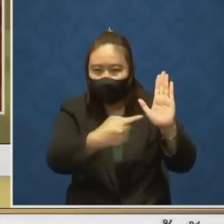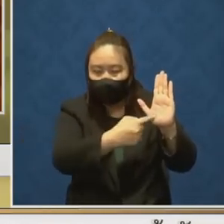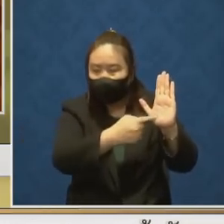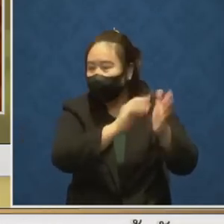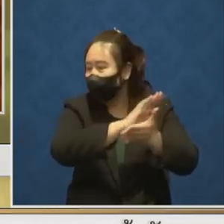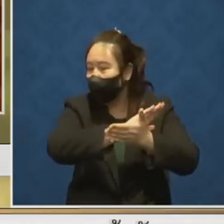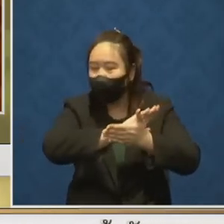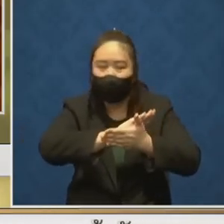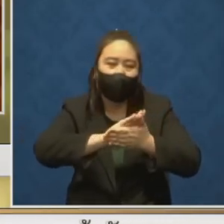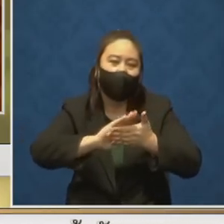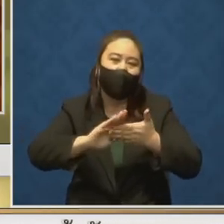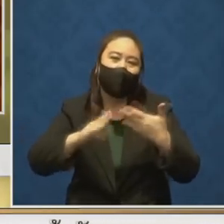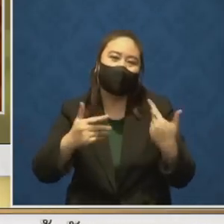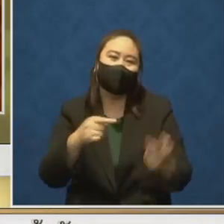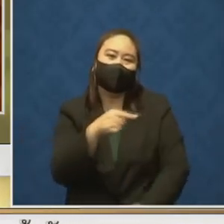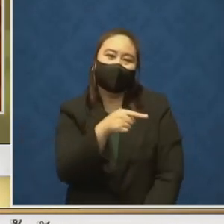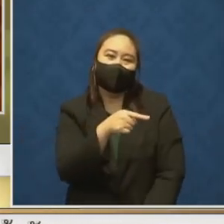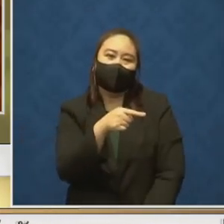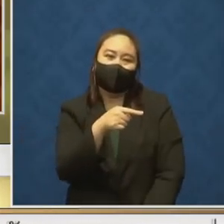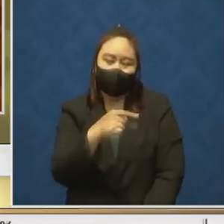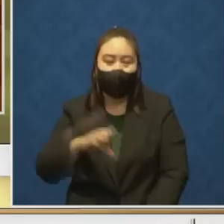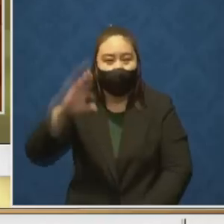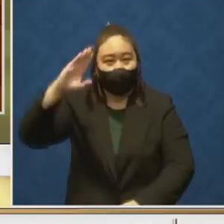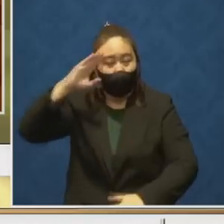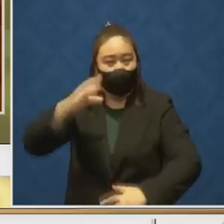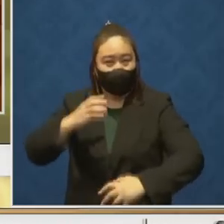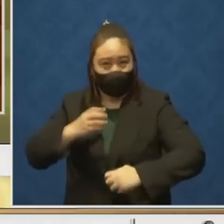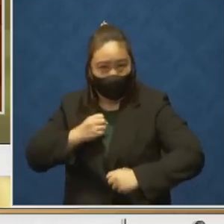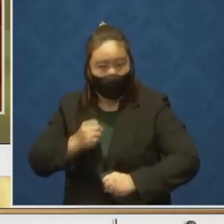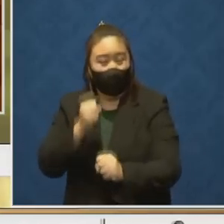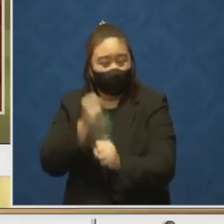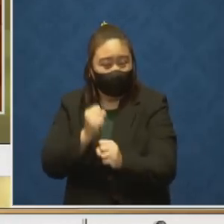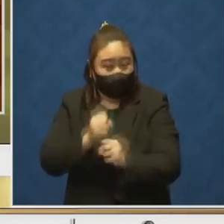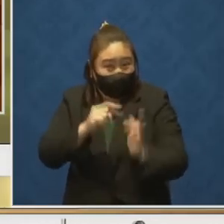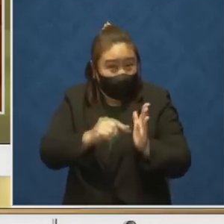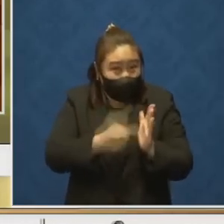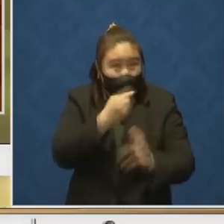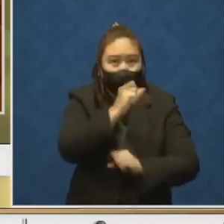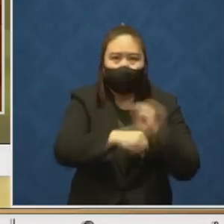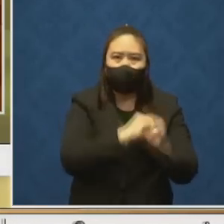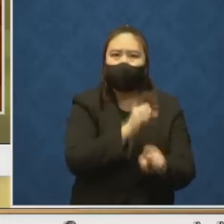ร้อยว่า กรองทัพบกร่ amanัการ Airportต่เนองมาตแตป 6-3